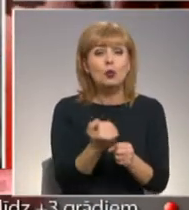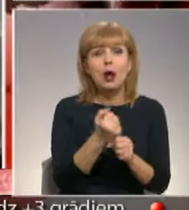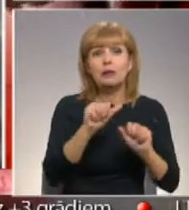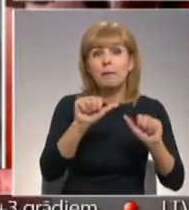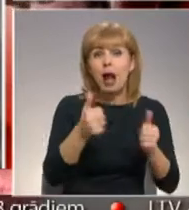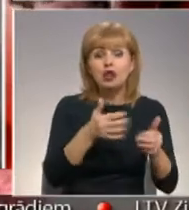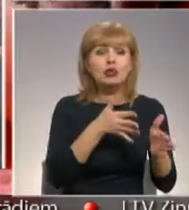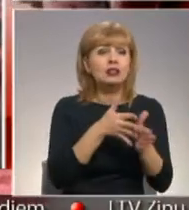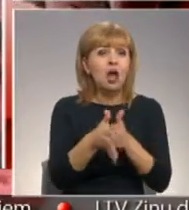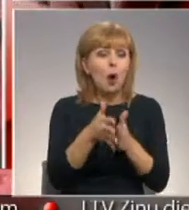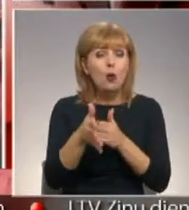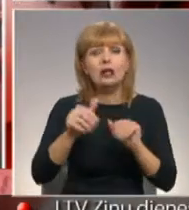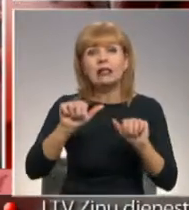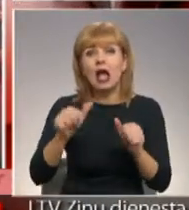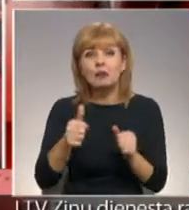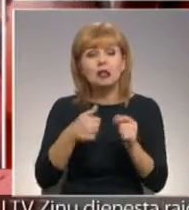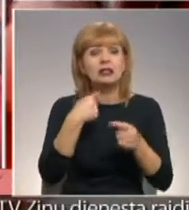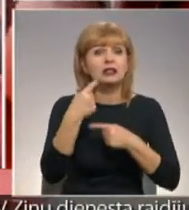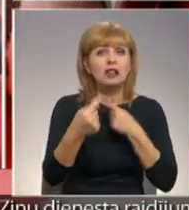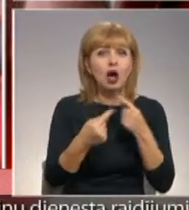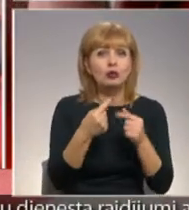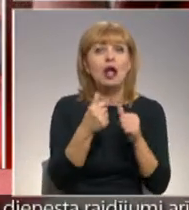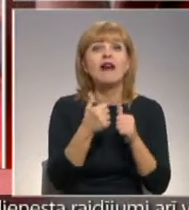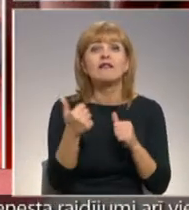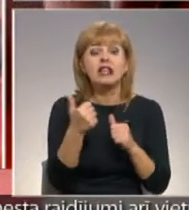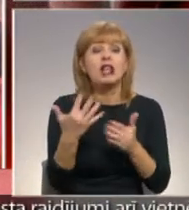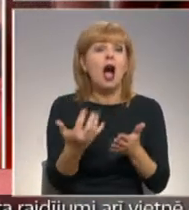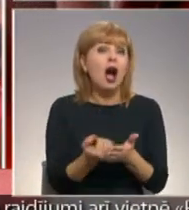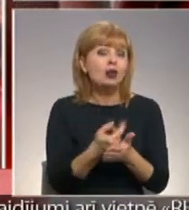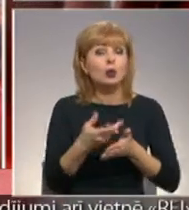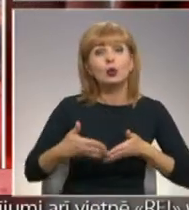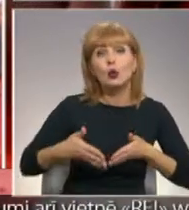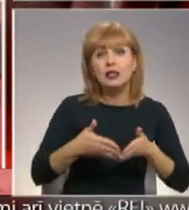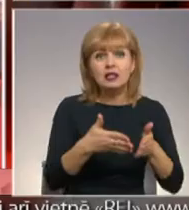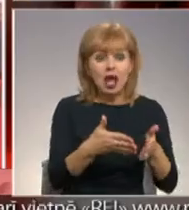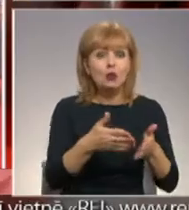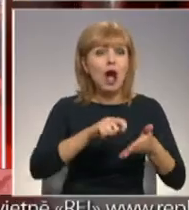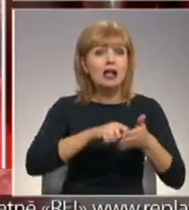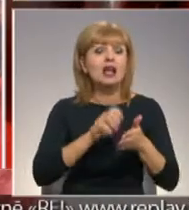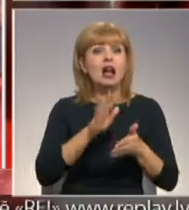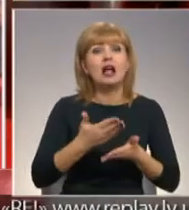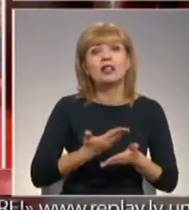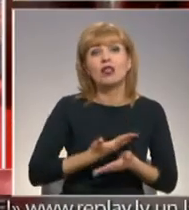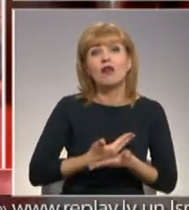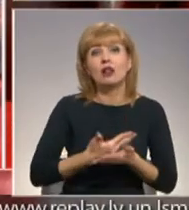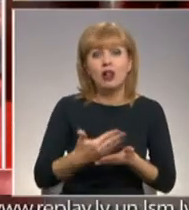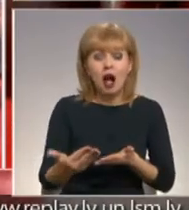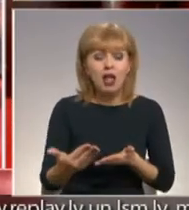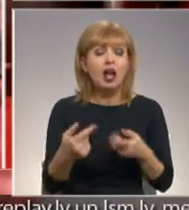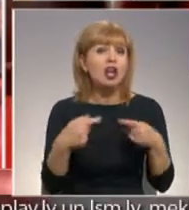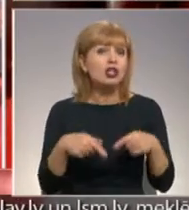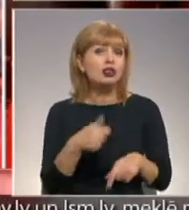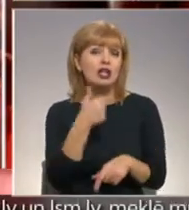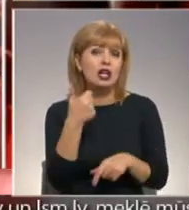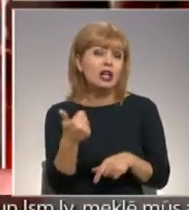dažādu terapiju un sarunu palīdzību, viņi atrod to ceļu un to atslēdzību, kā dzīvot tālāk. Nu, lūk, tas ir šī